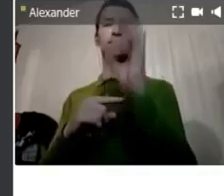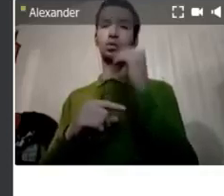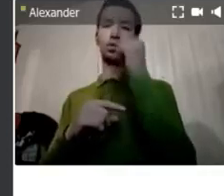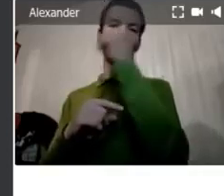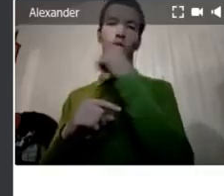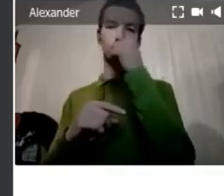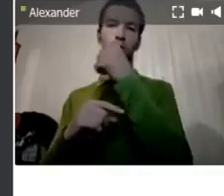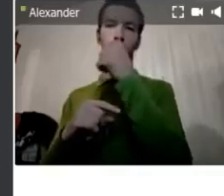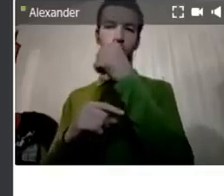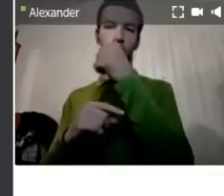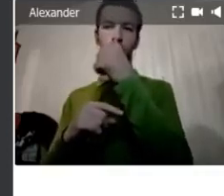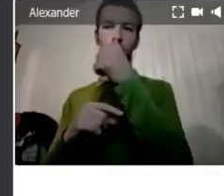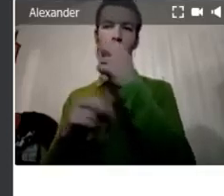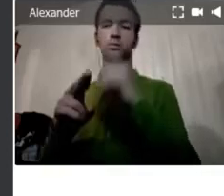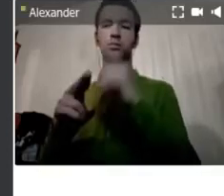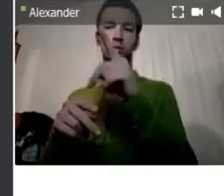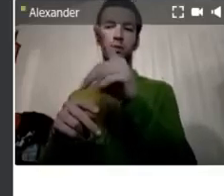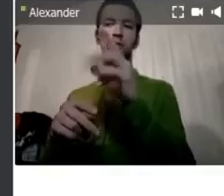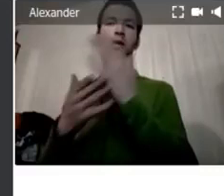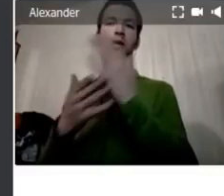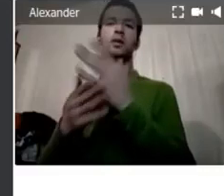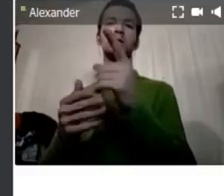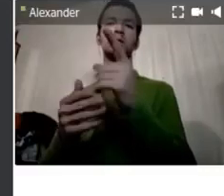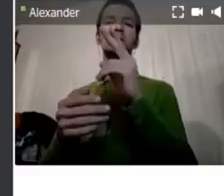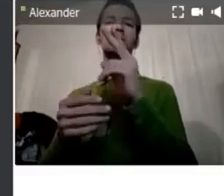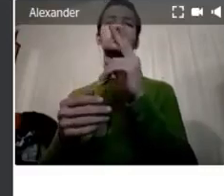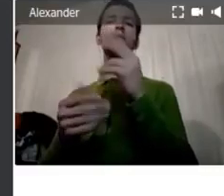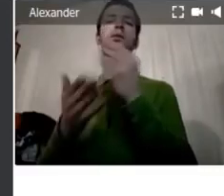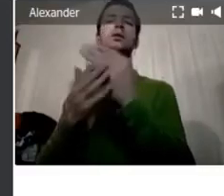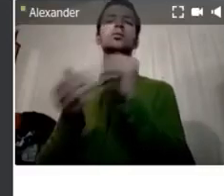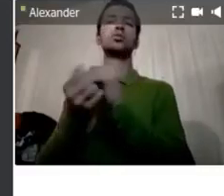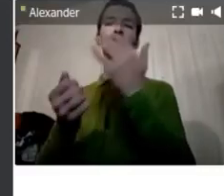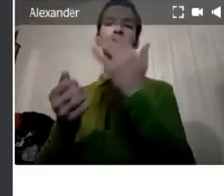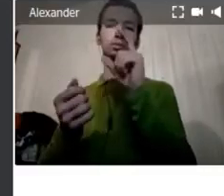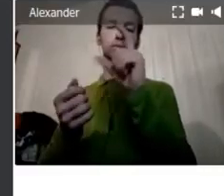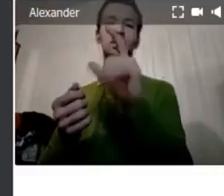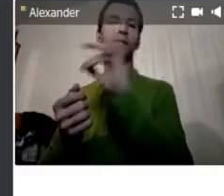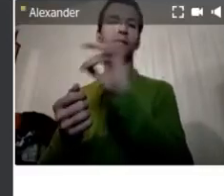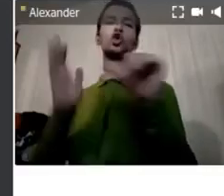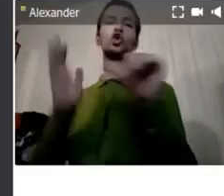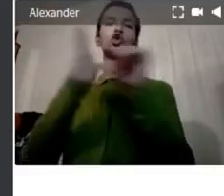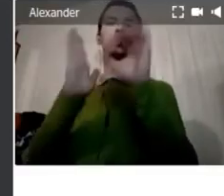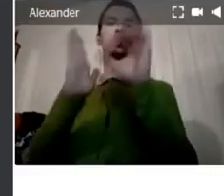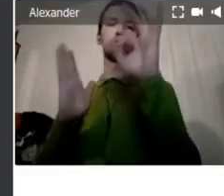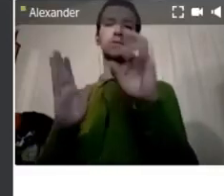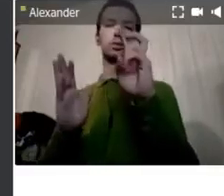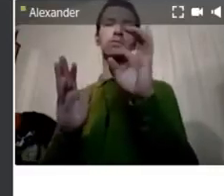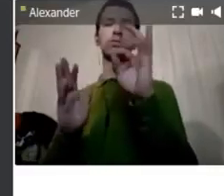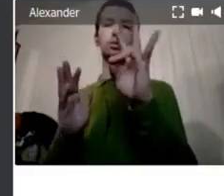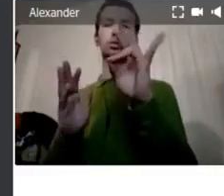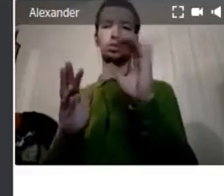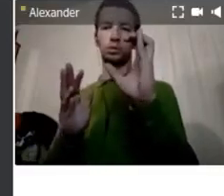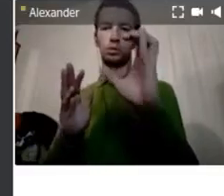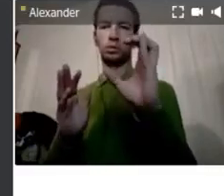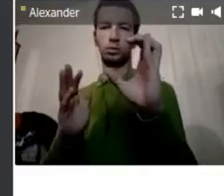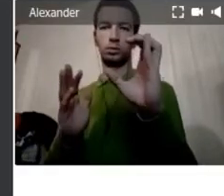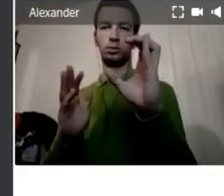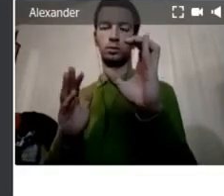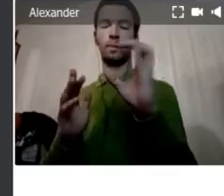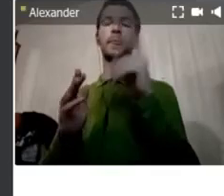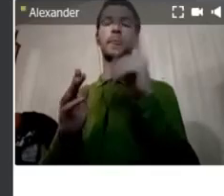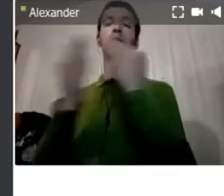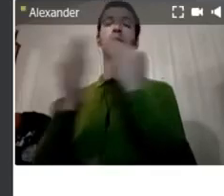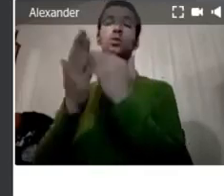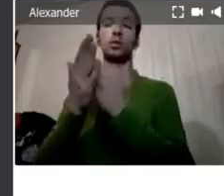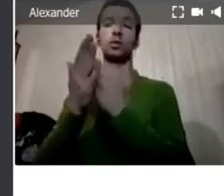и просто смотреть, как растет ваш пассивный доход именно на росте ценных бумаг и вот на этих процентах. То есть,